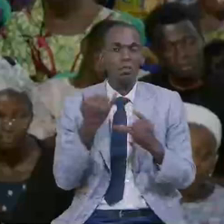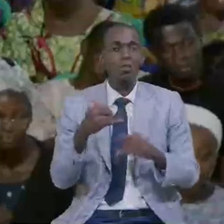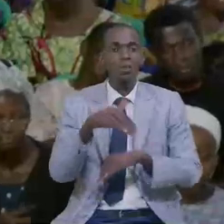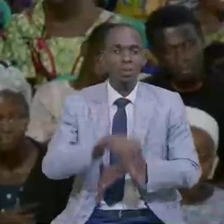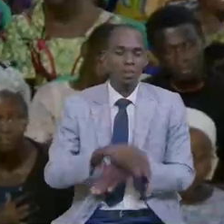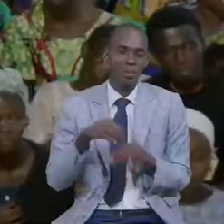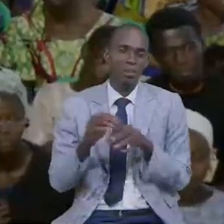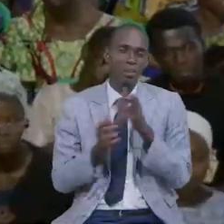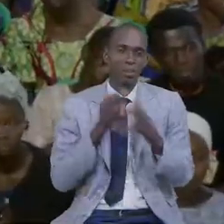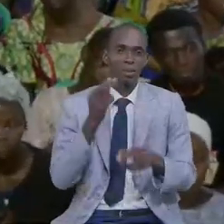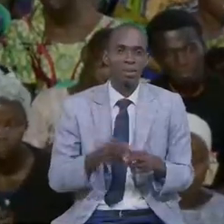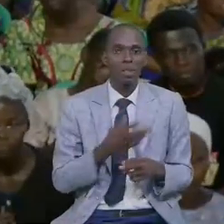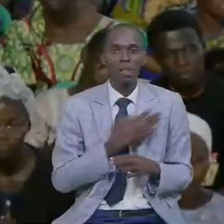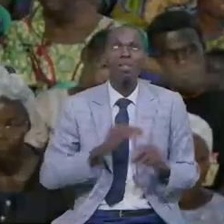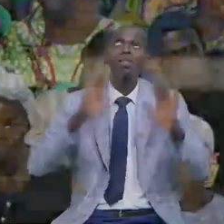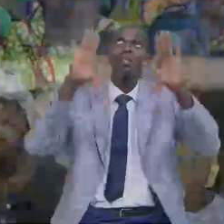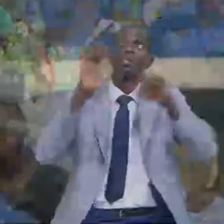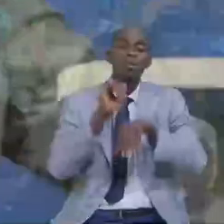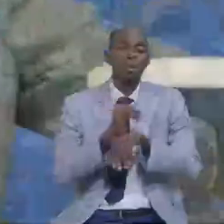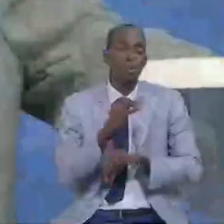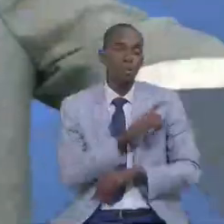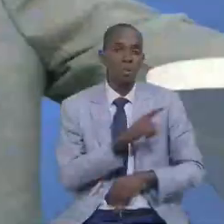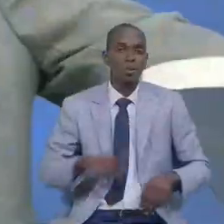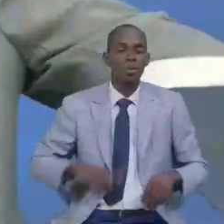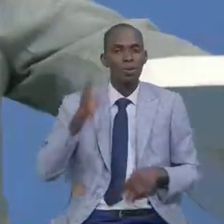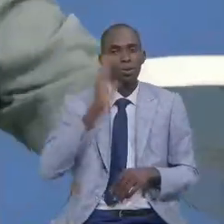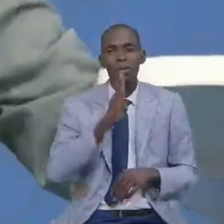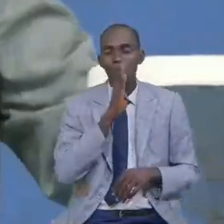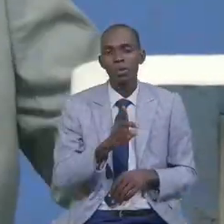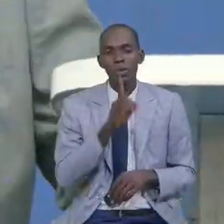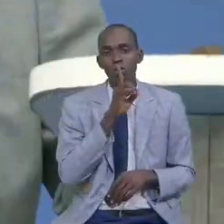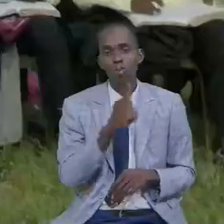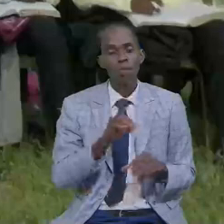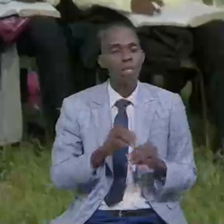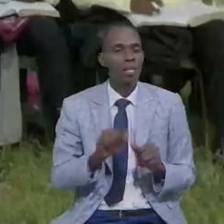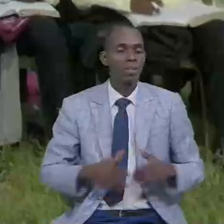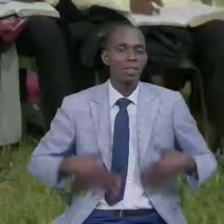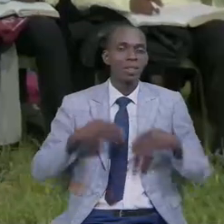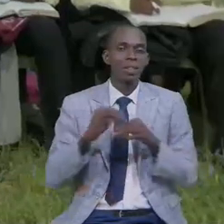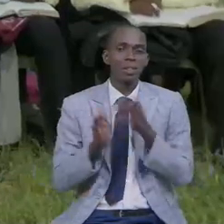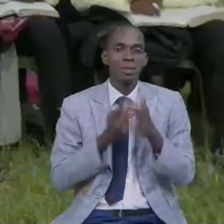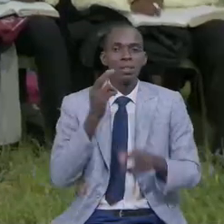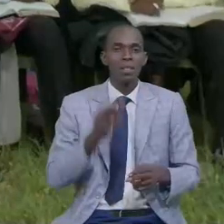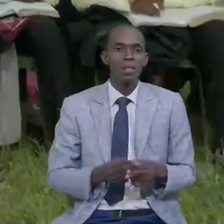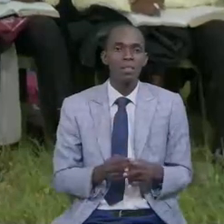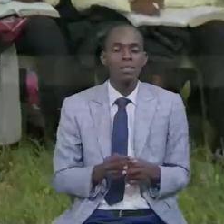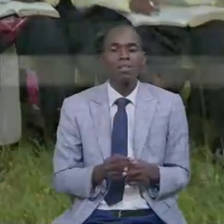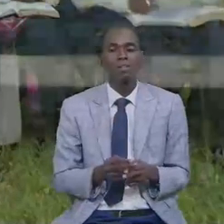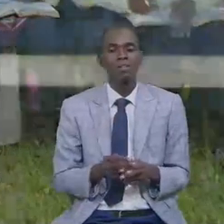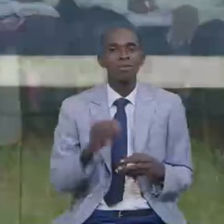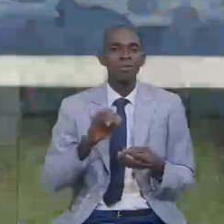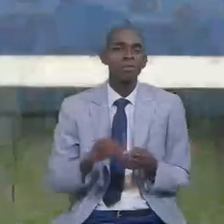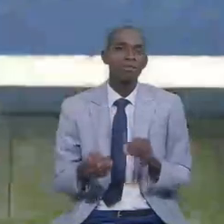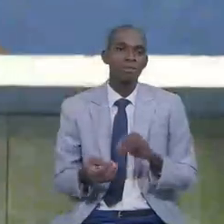Et les miracles du Seigneur seront réels dans chaque vie au nom de Jésus. Premier point